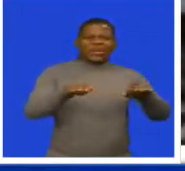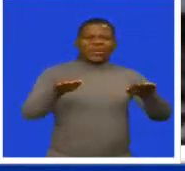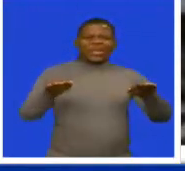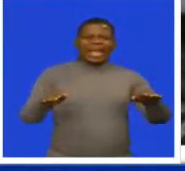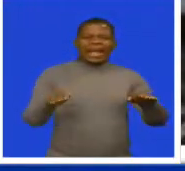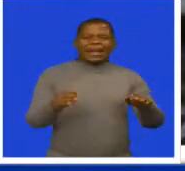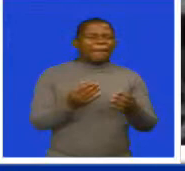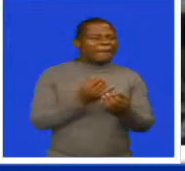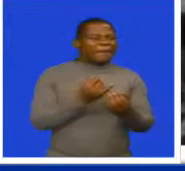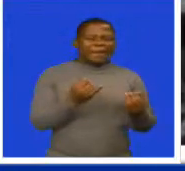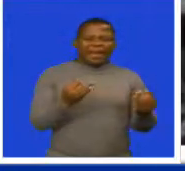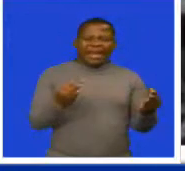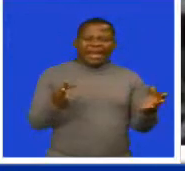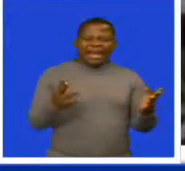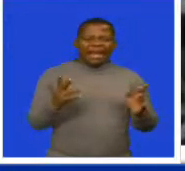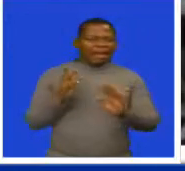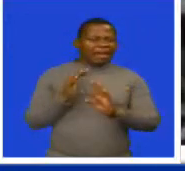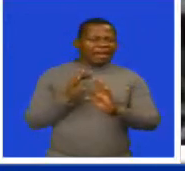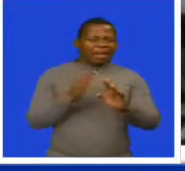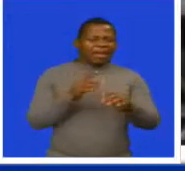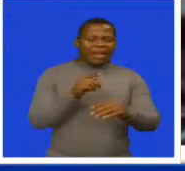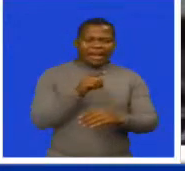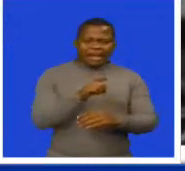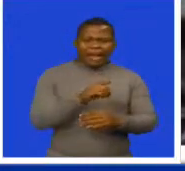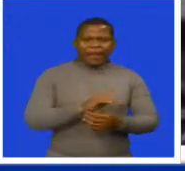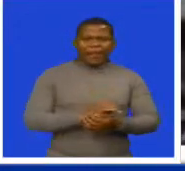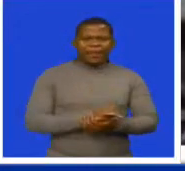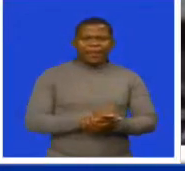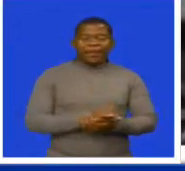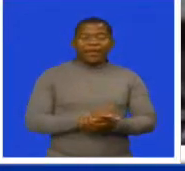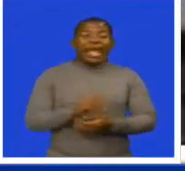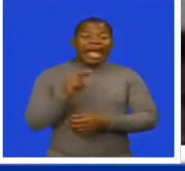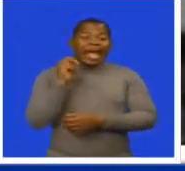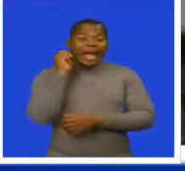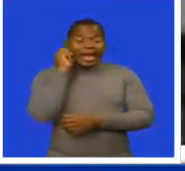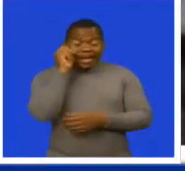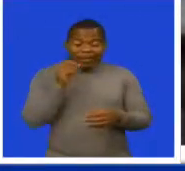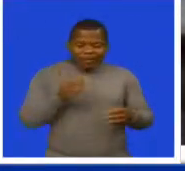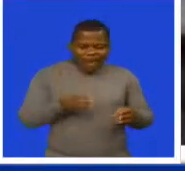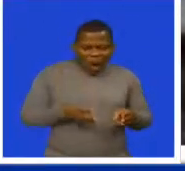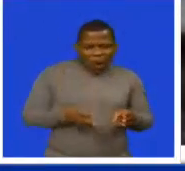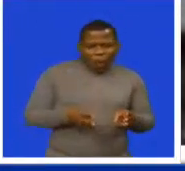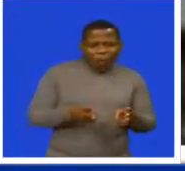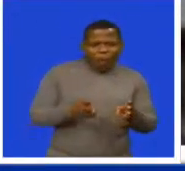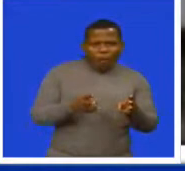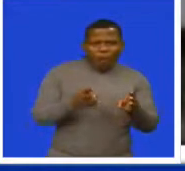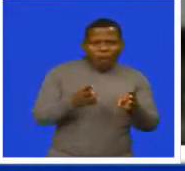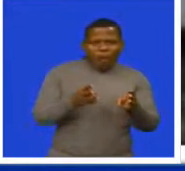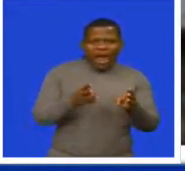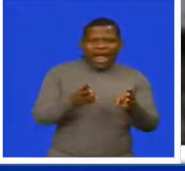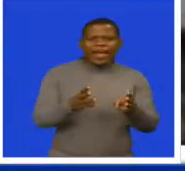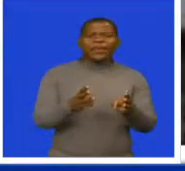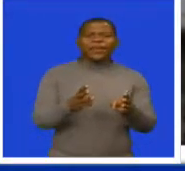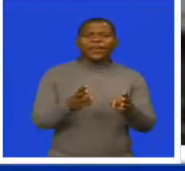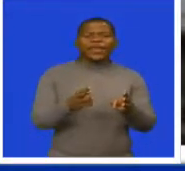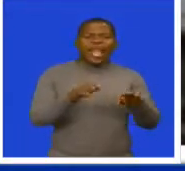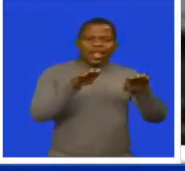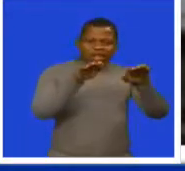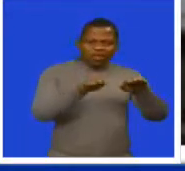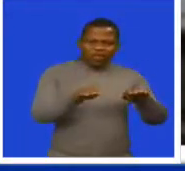butona tibuke tindlela tekutsi kurotatewe noma babukele amanye ama alternative